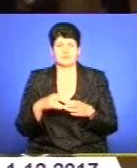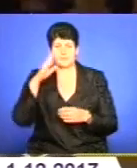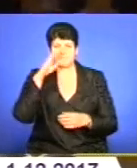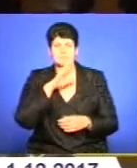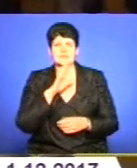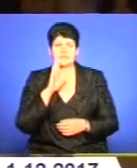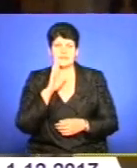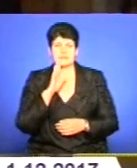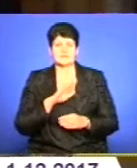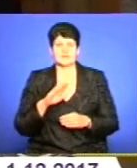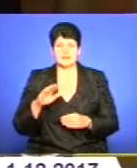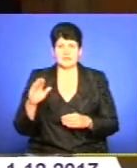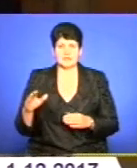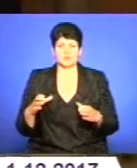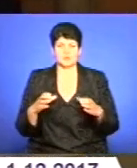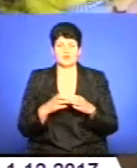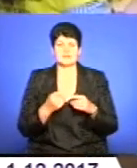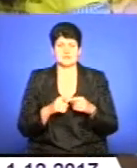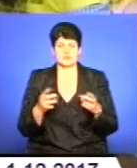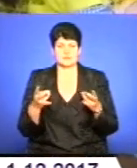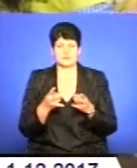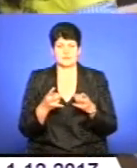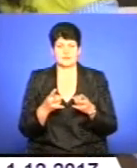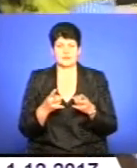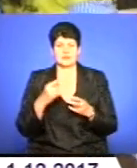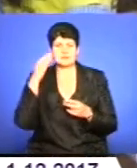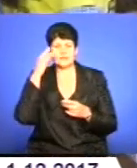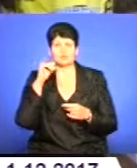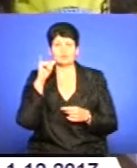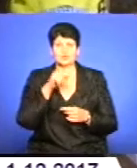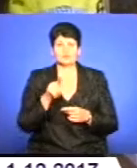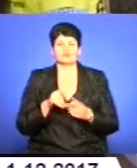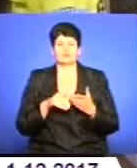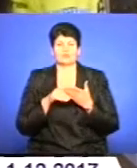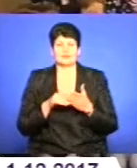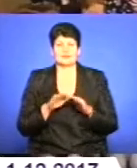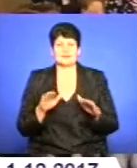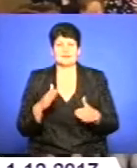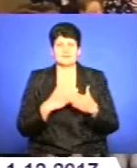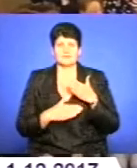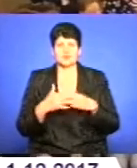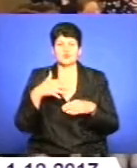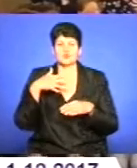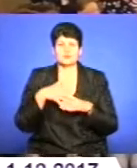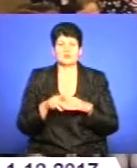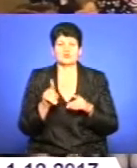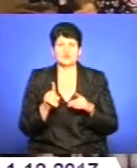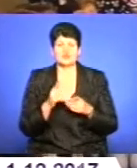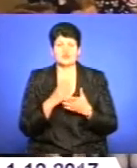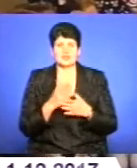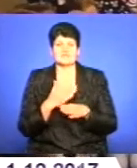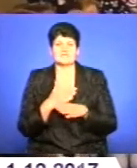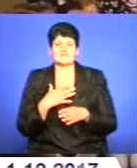батьків, дітей згуртовує. Це потрібно. Задум акції у тому, аби допомогти дітям з інвалідністю зрозуміти, що вони важлива